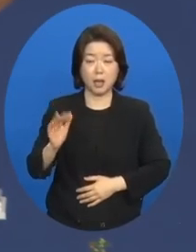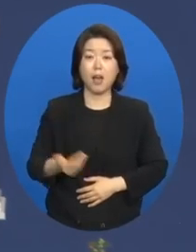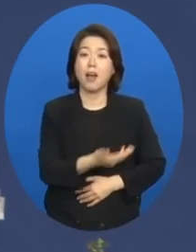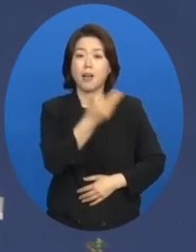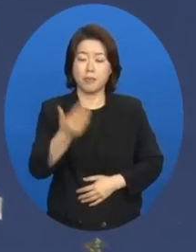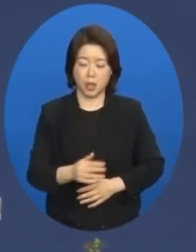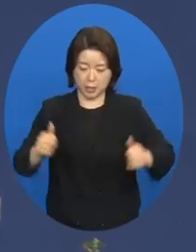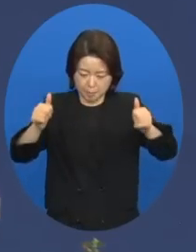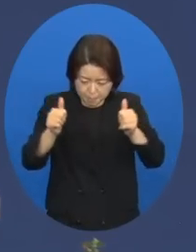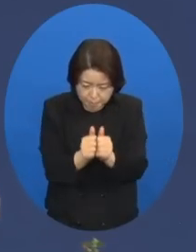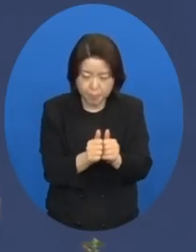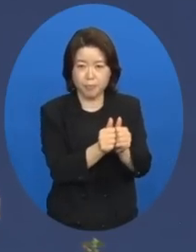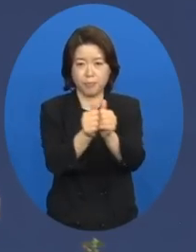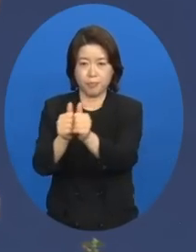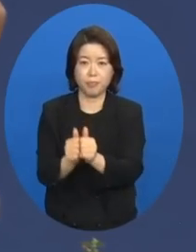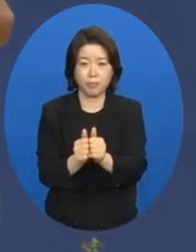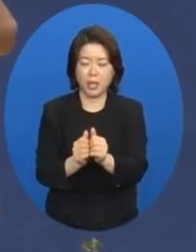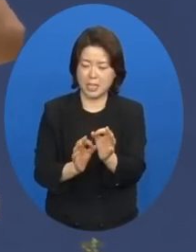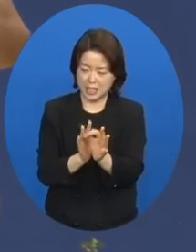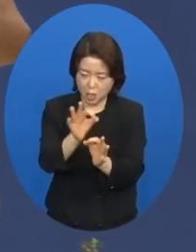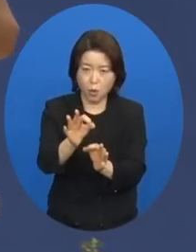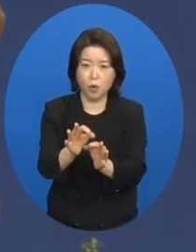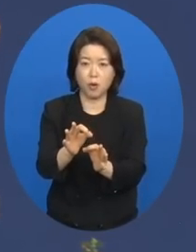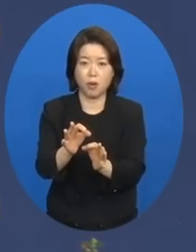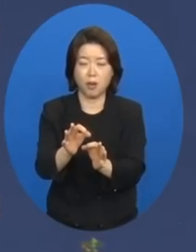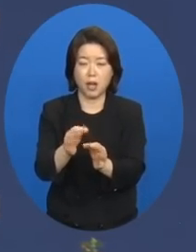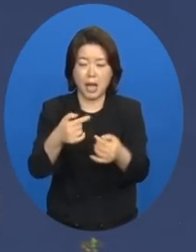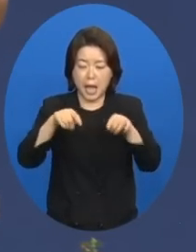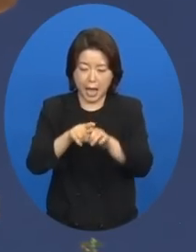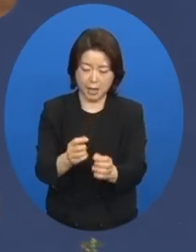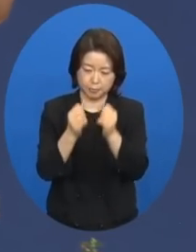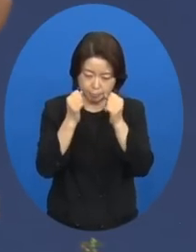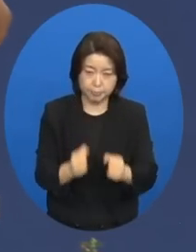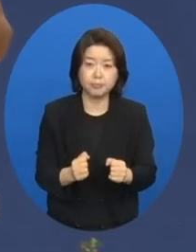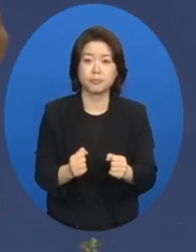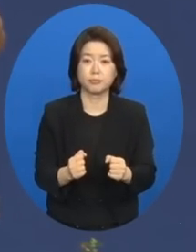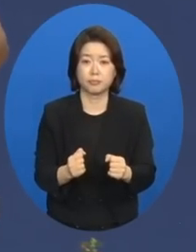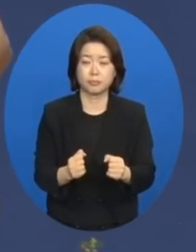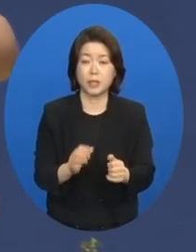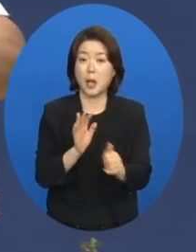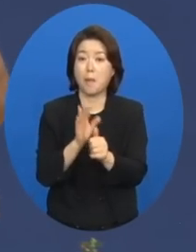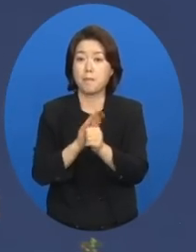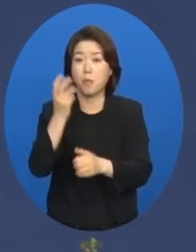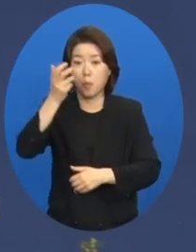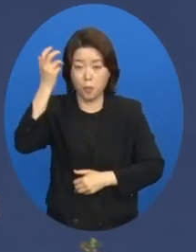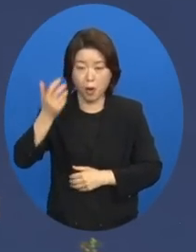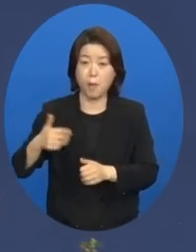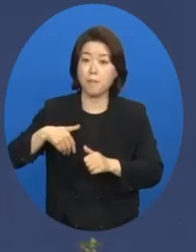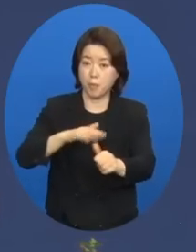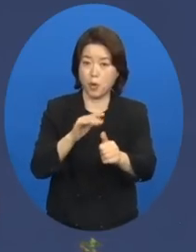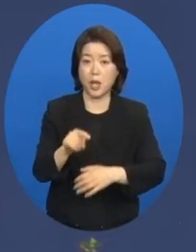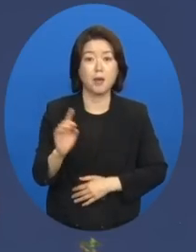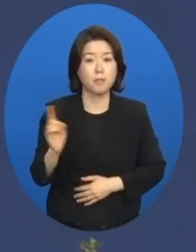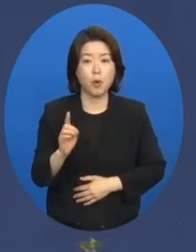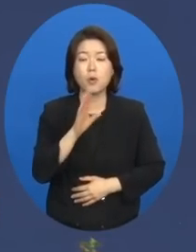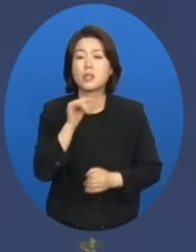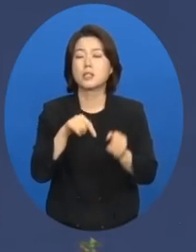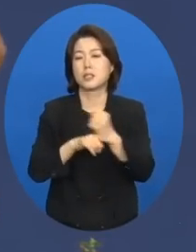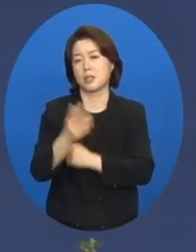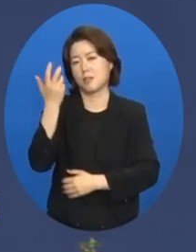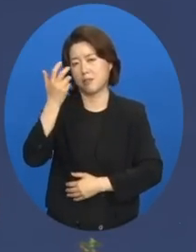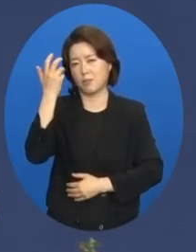너희와 함께 영원토록 너희와 함께 있게 하시려고 보혜사를 보내실 텐데 그 보혜사는 진리의